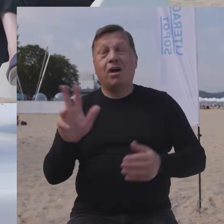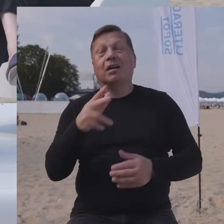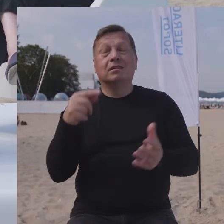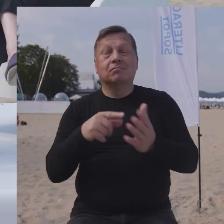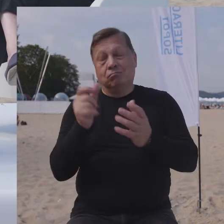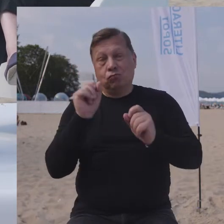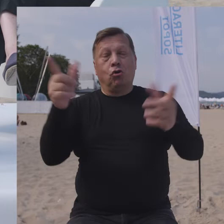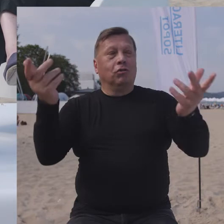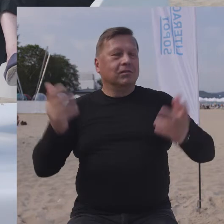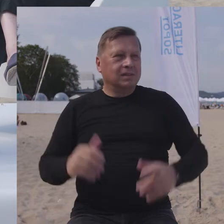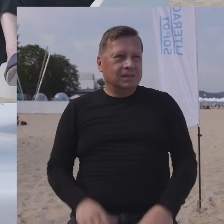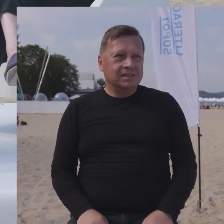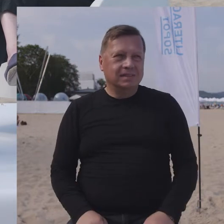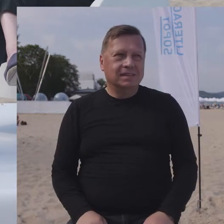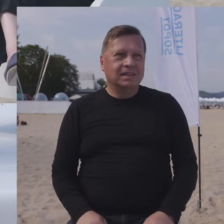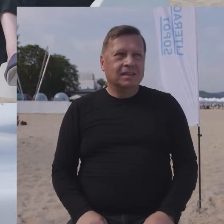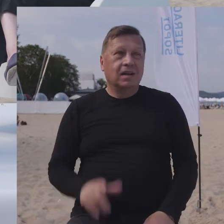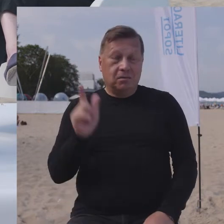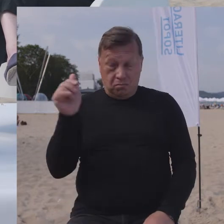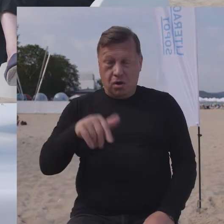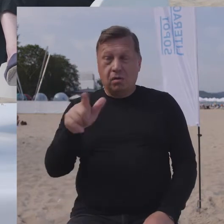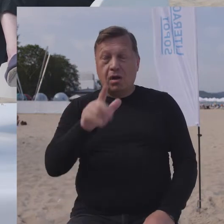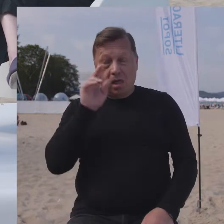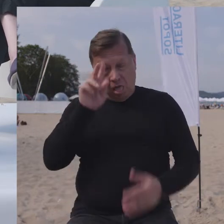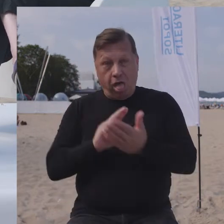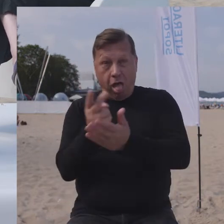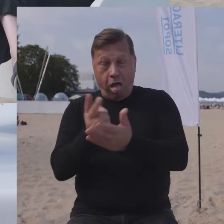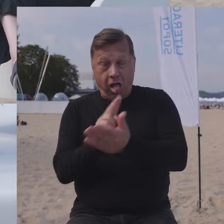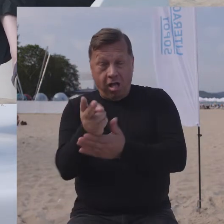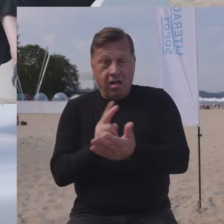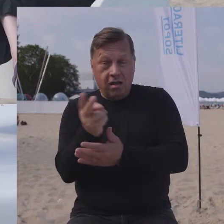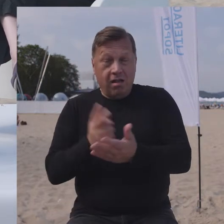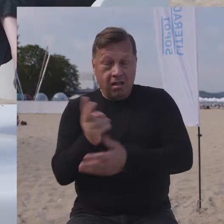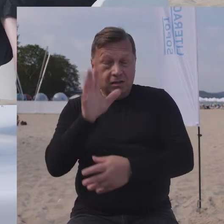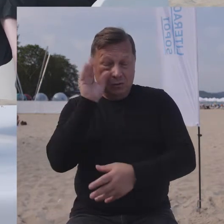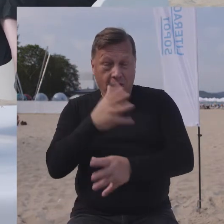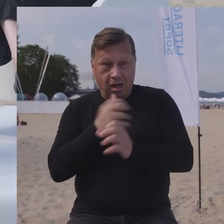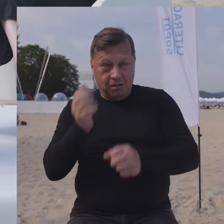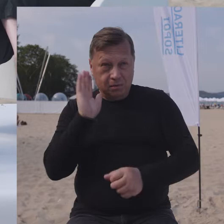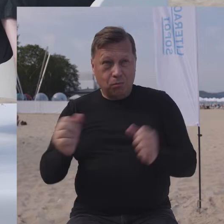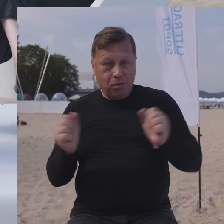osobie. Niektórzy mogą zapaść na bezsenność z powodu tego, co teraz powiedziałaś, wiesz, to jest